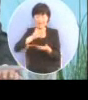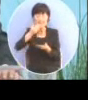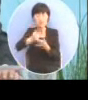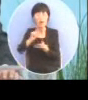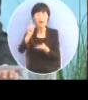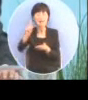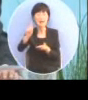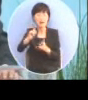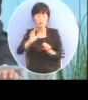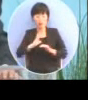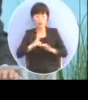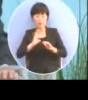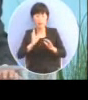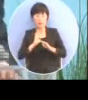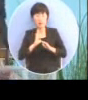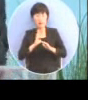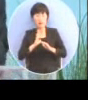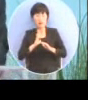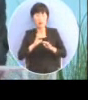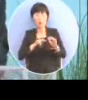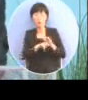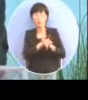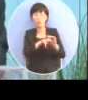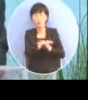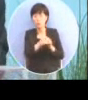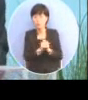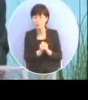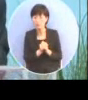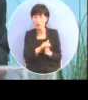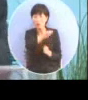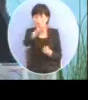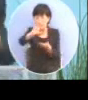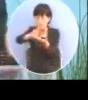Đấng Christ này nói ra thì Satan sẽ sợ hãi.